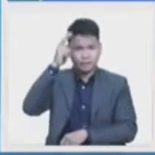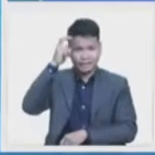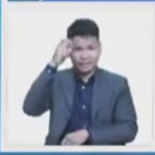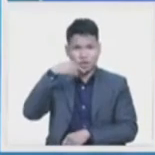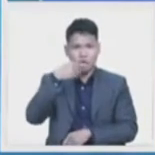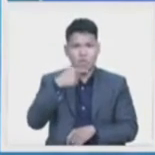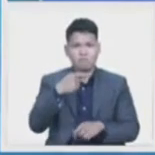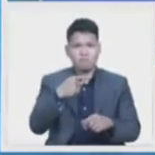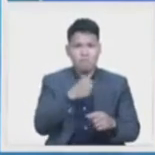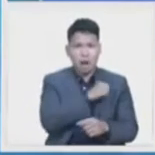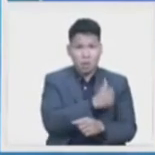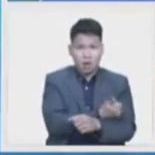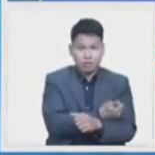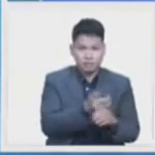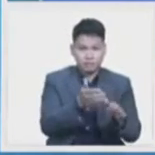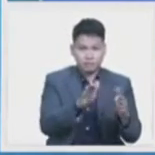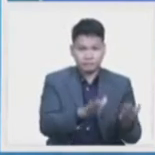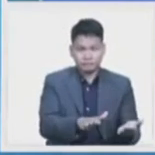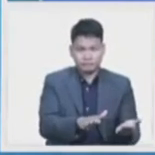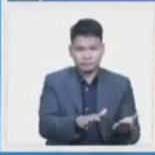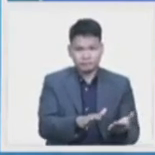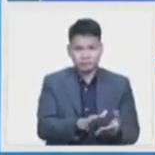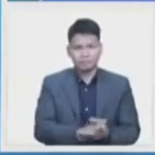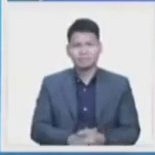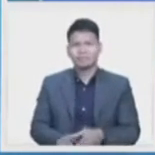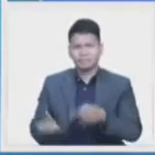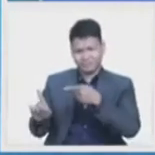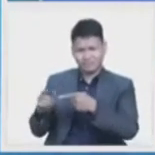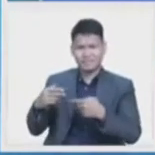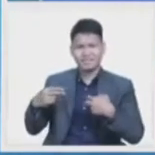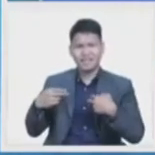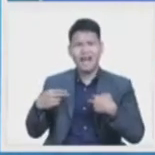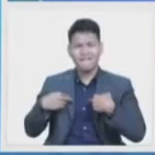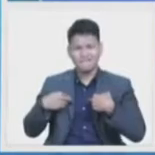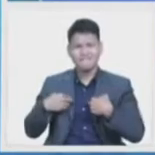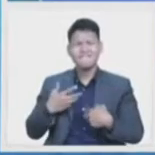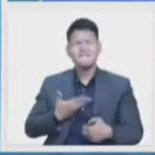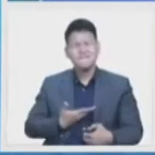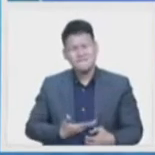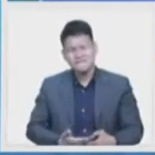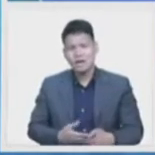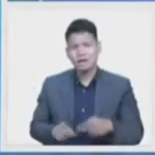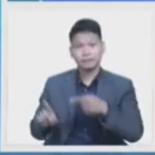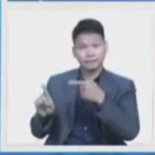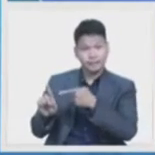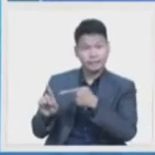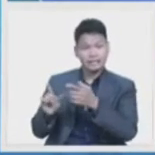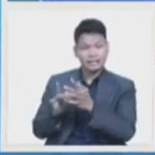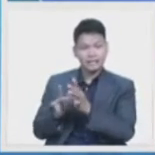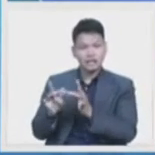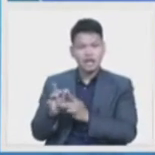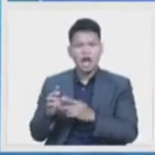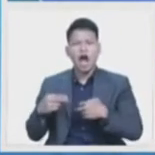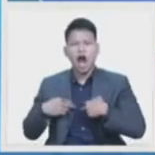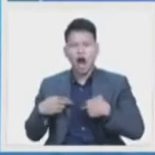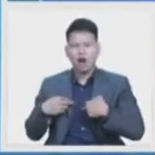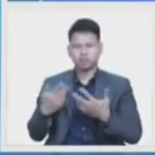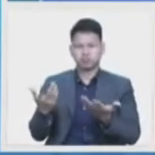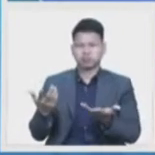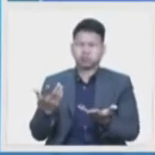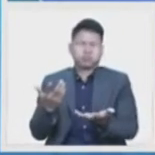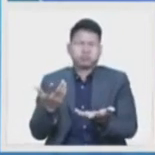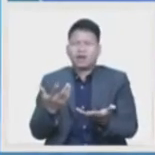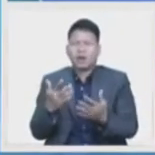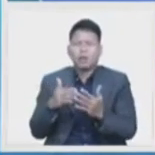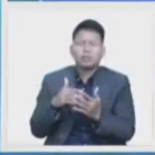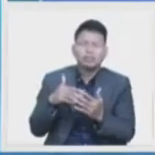He was weary. He was hungry. He was thirsty. He was tempted in all